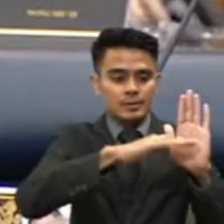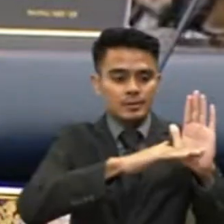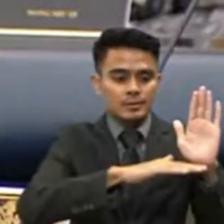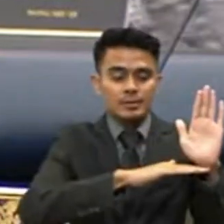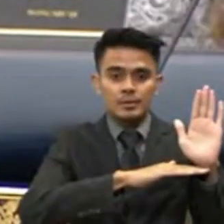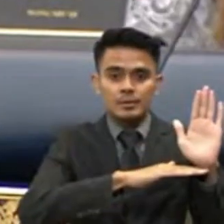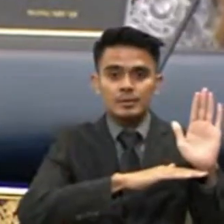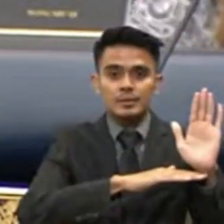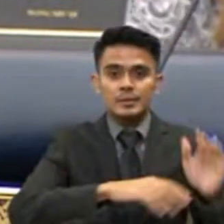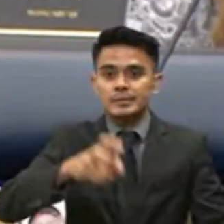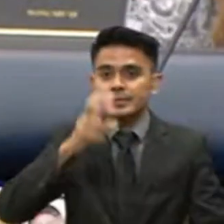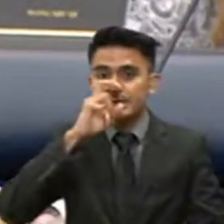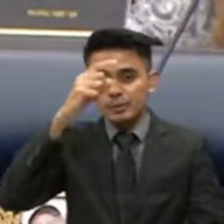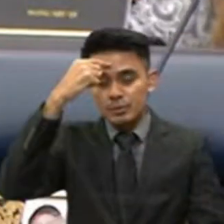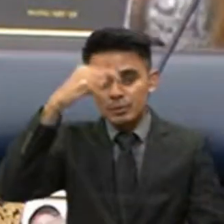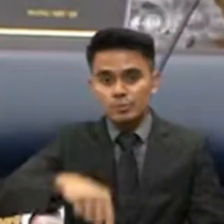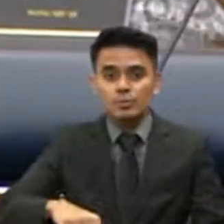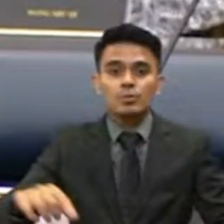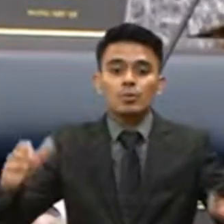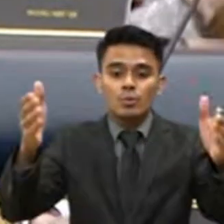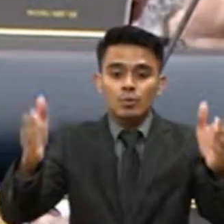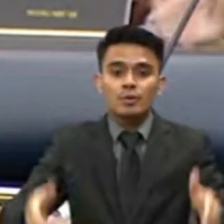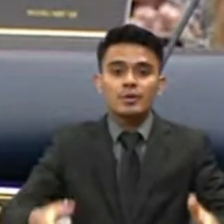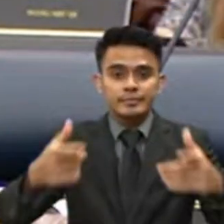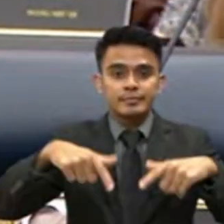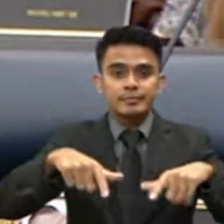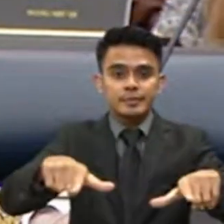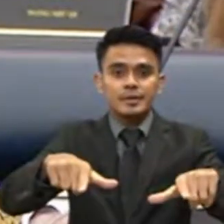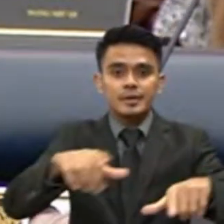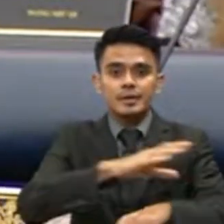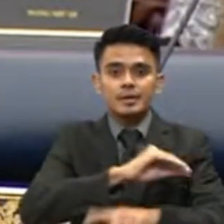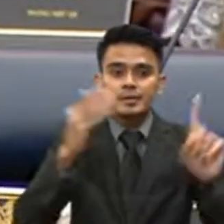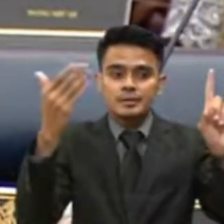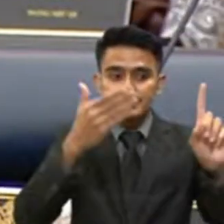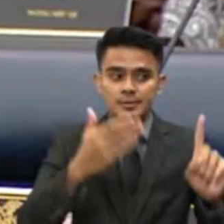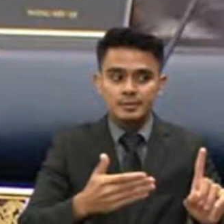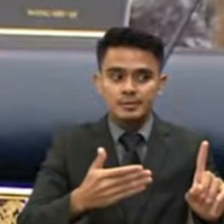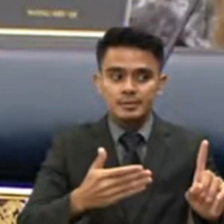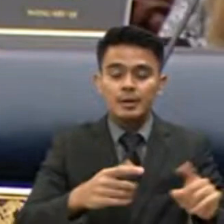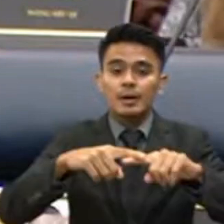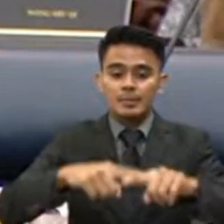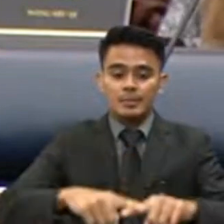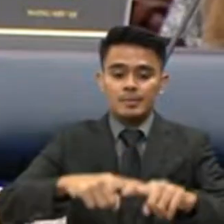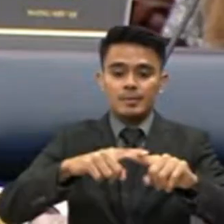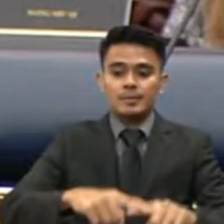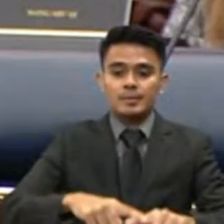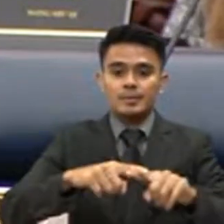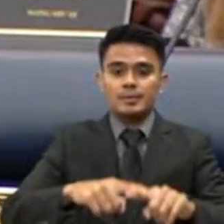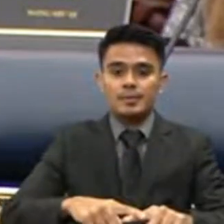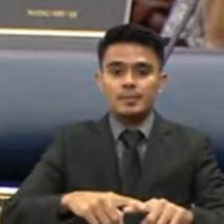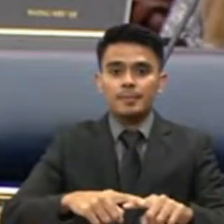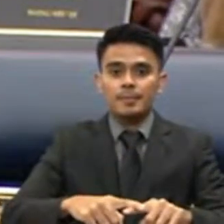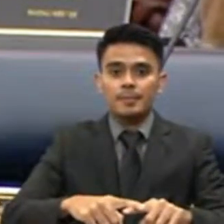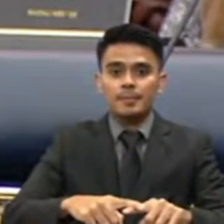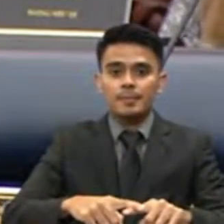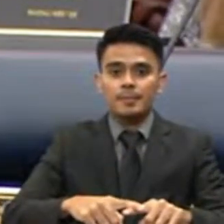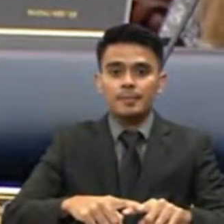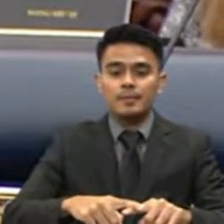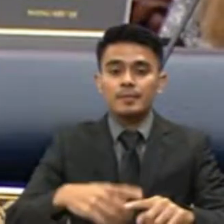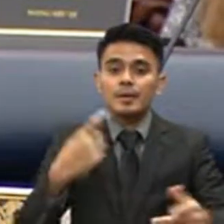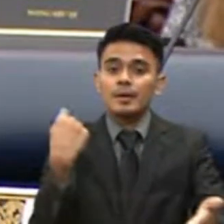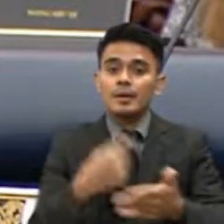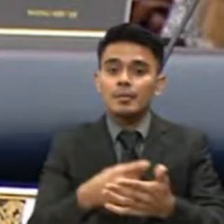setinggian yang ketat bagi mereka yang layak dan bersasar tergantung khasnya pada mereka yang Jatuh Miskin